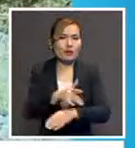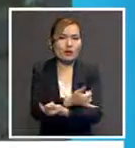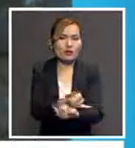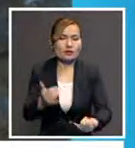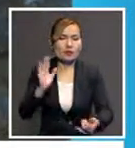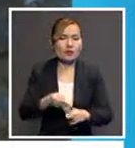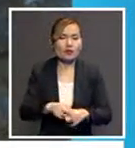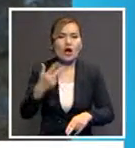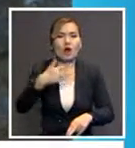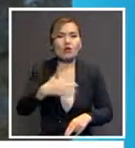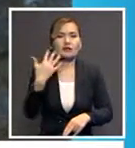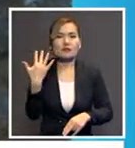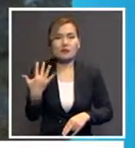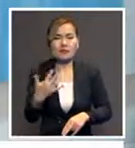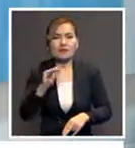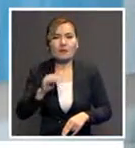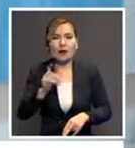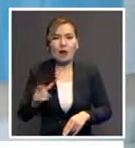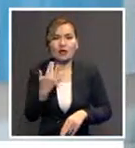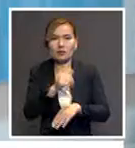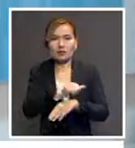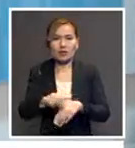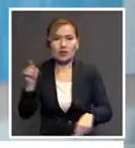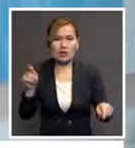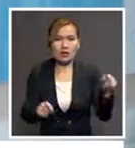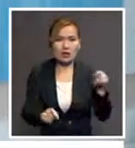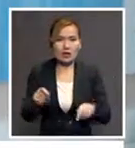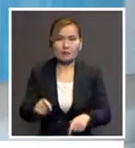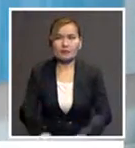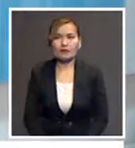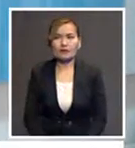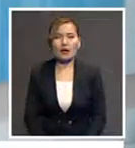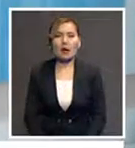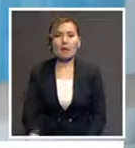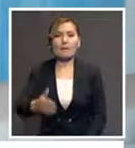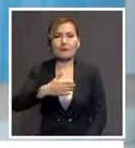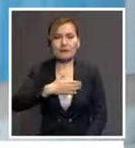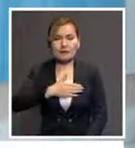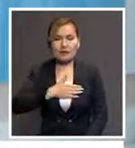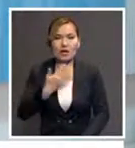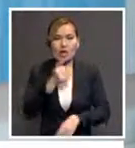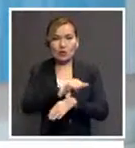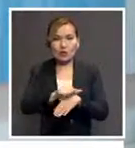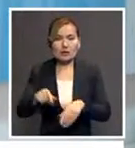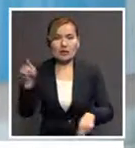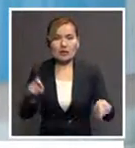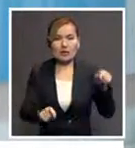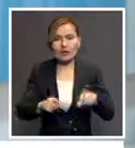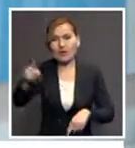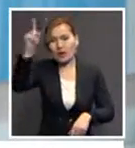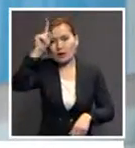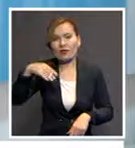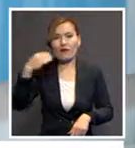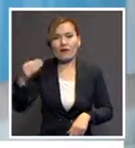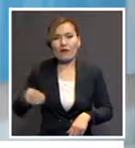қызметіне 35 мың шетелдік жүгінген. Көбінесе бізге келетін туристер Германия, Франция және